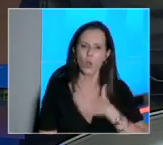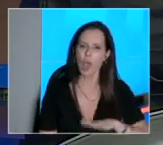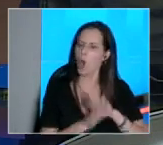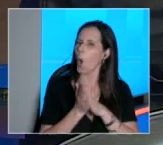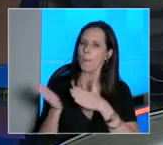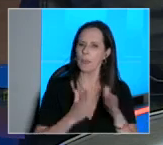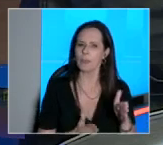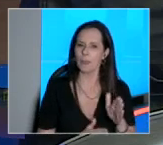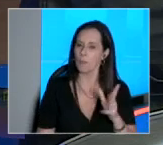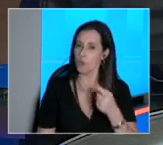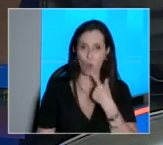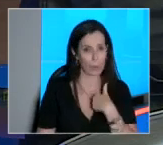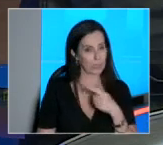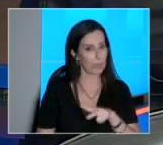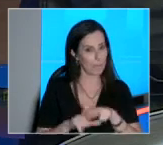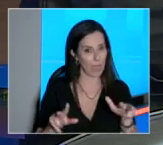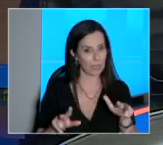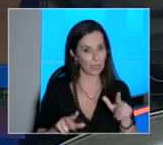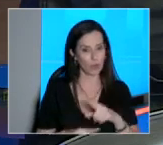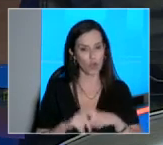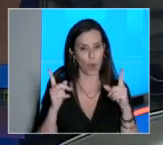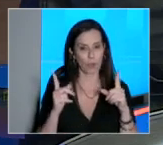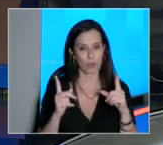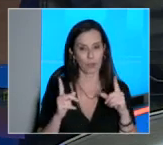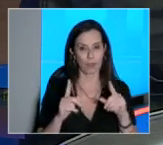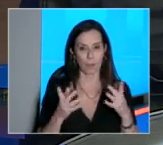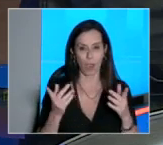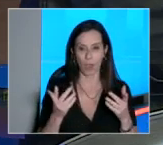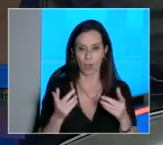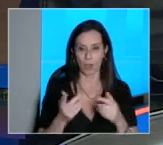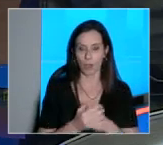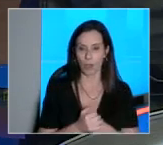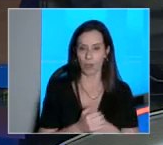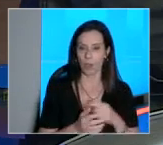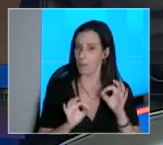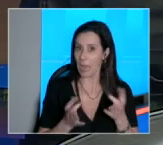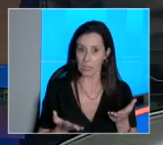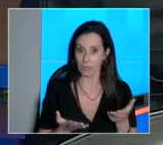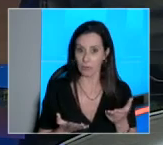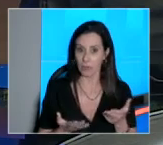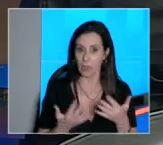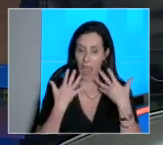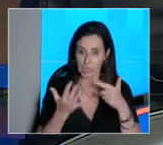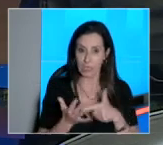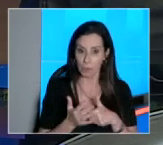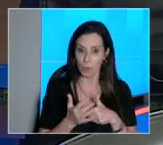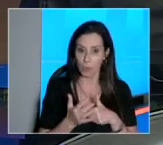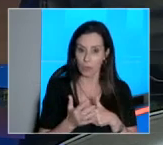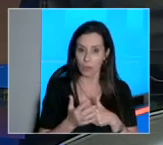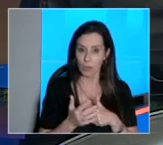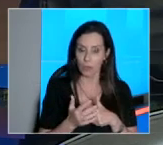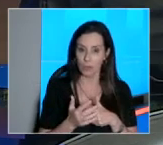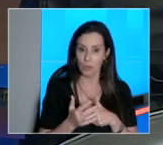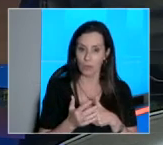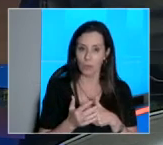הכל בסדר. מה שאתה מתאר כאן זה מצב שונה לגמרי ממה שעולה מהמחקר שלך. בעצם הסיפור הזה של צמצום